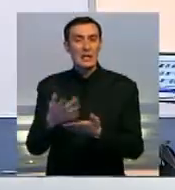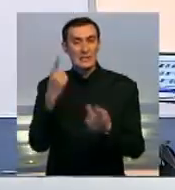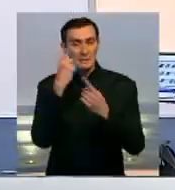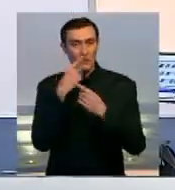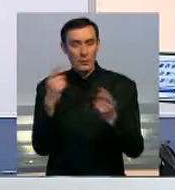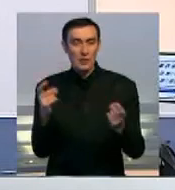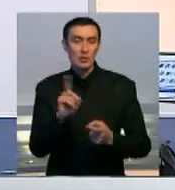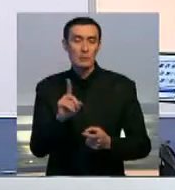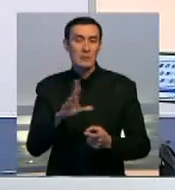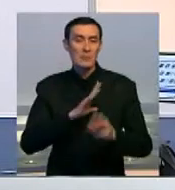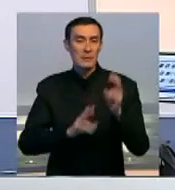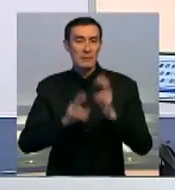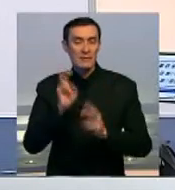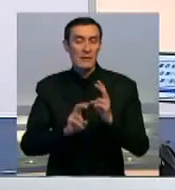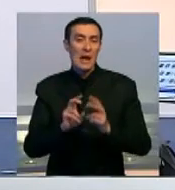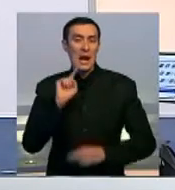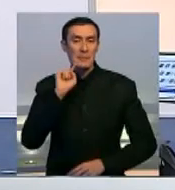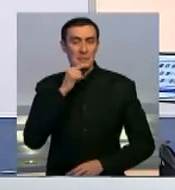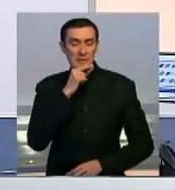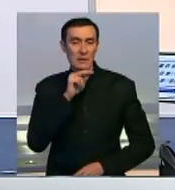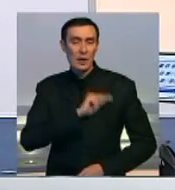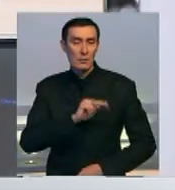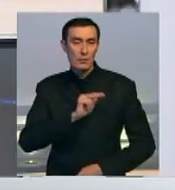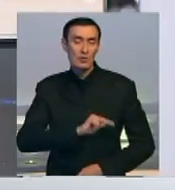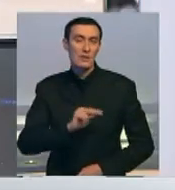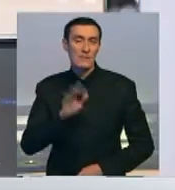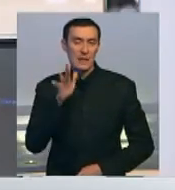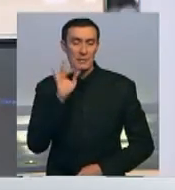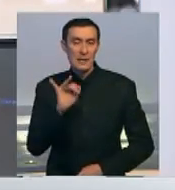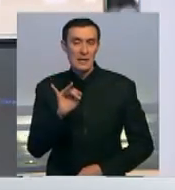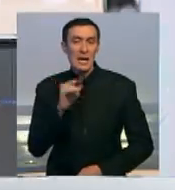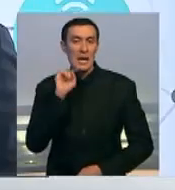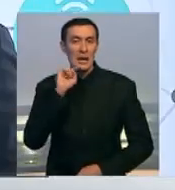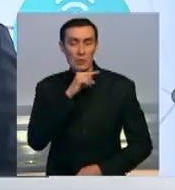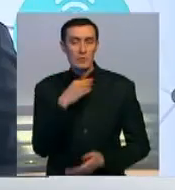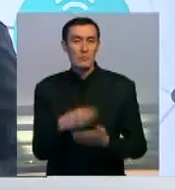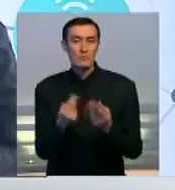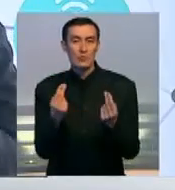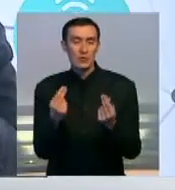Они помогли предприятию оптимизировать рабочий процесс и сэкономить бюджет.